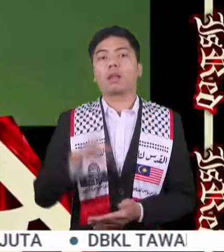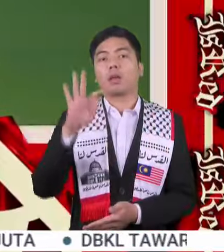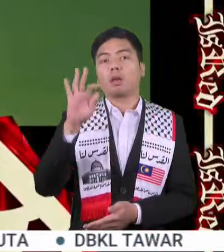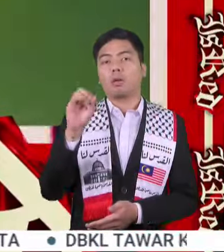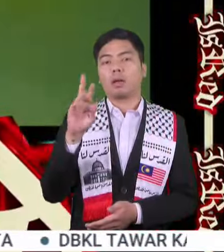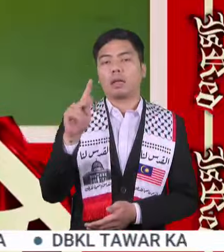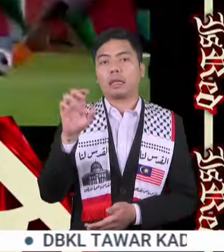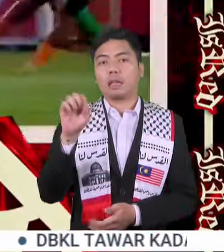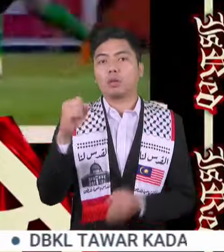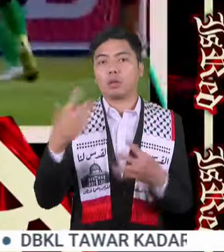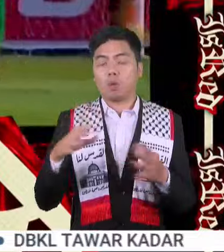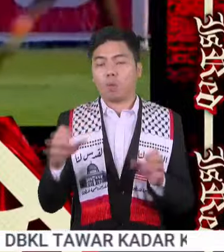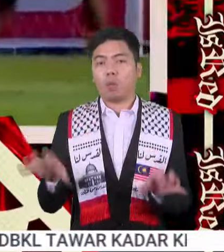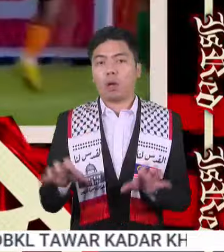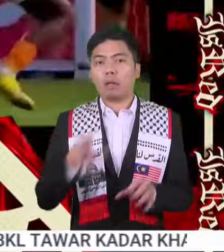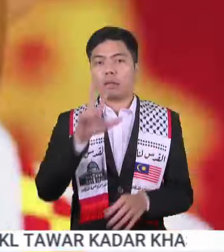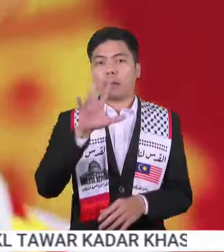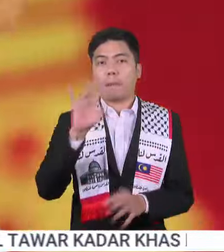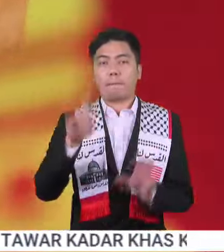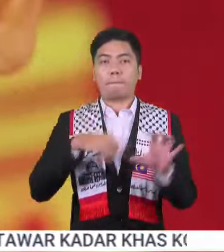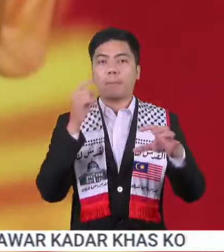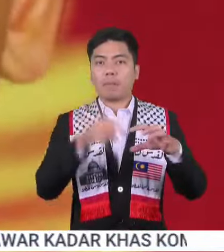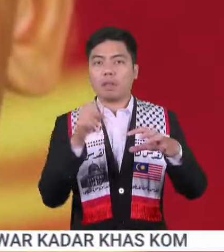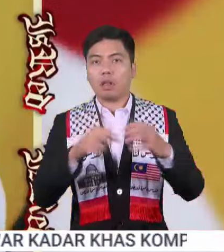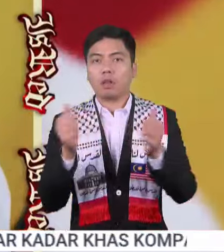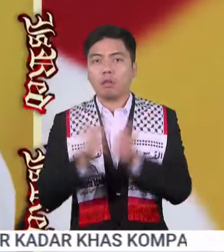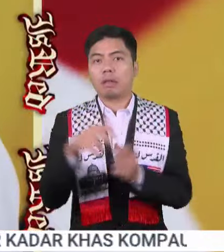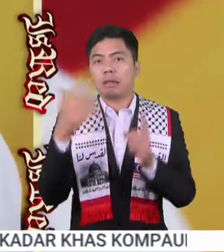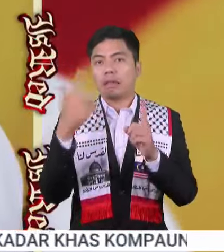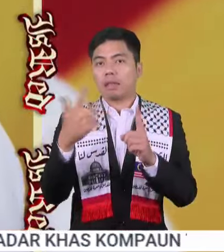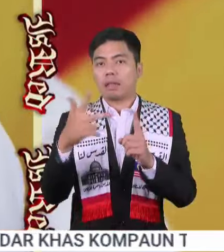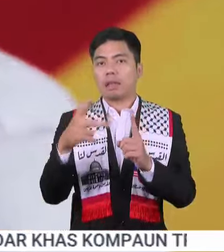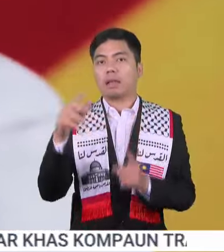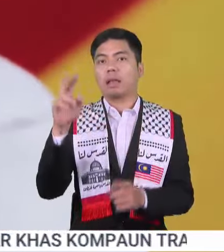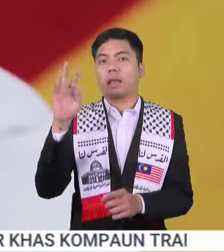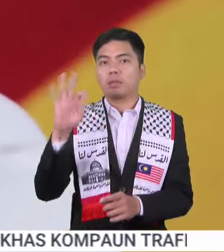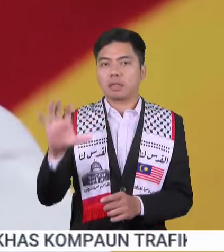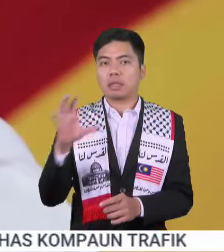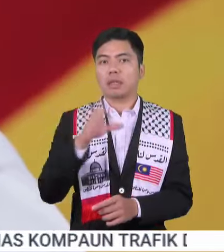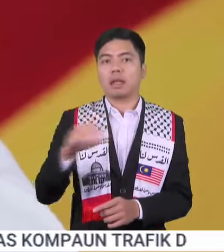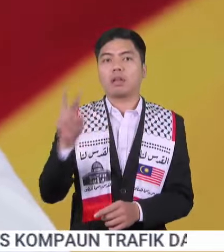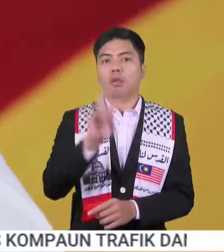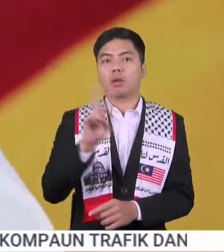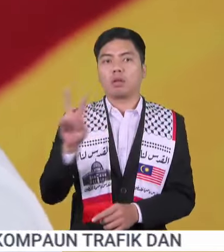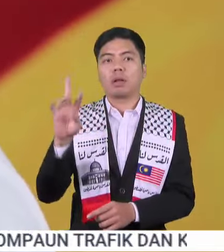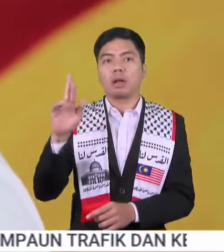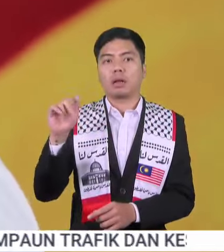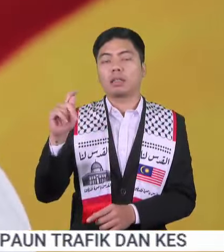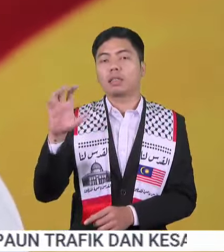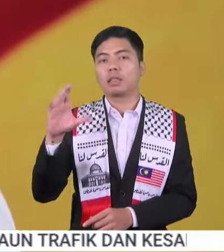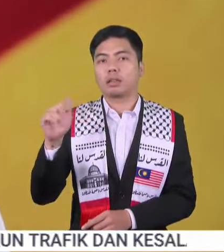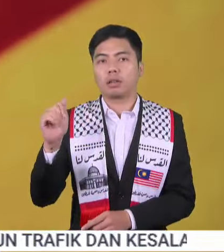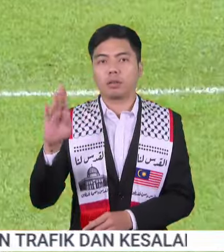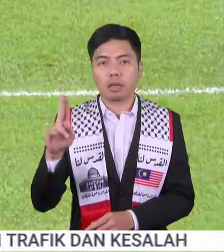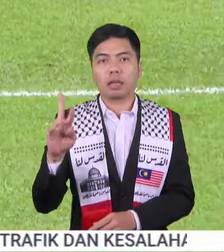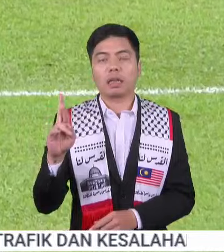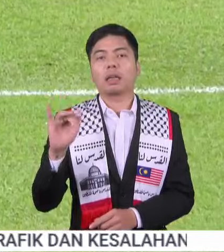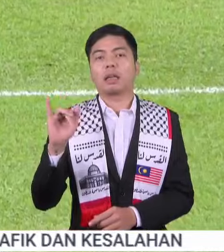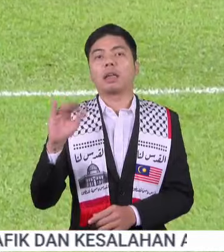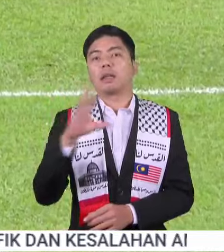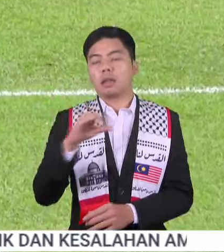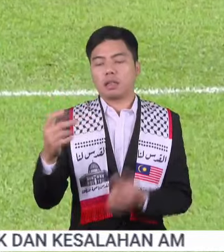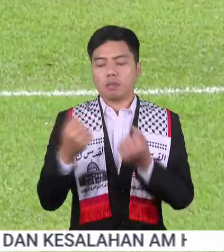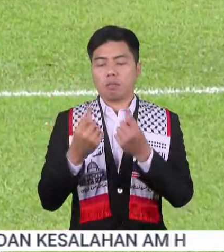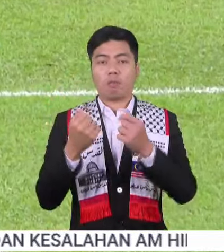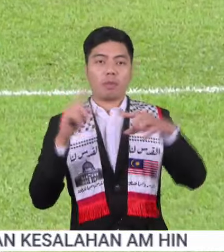telah membuat 38 penampilan, 13 bersama Nong Bua FC dan 22 bersama Ratchaburi FC serta 11